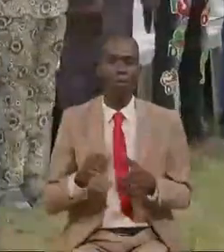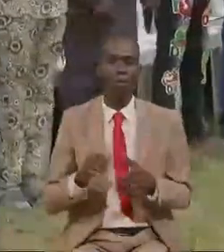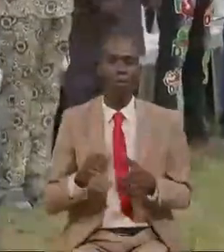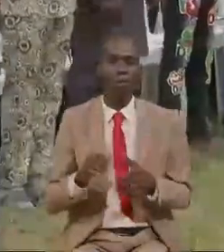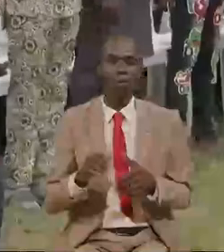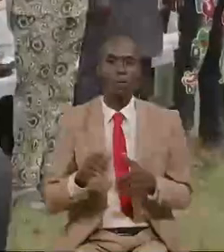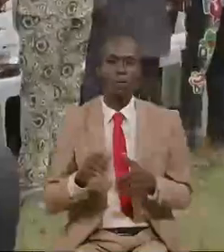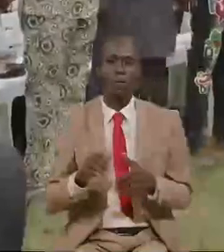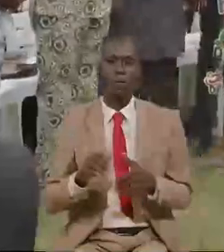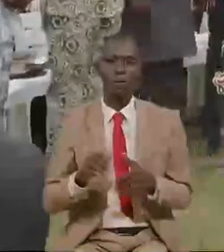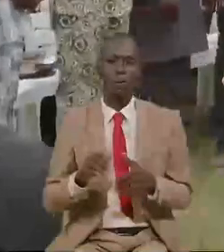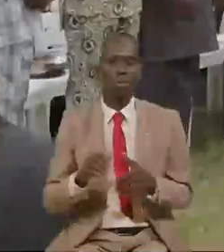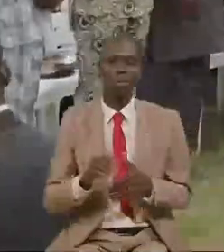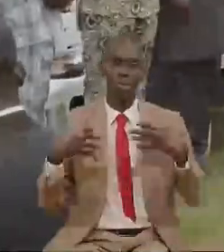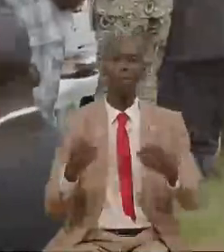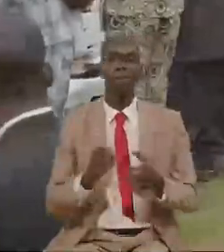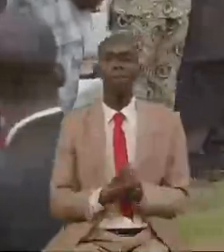capable de guérir,